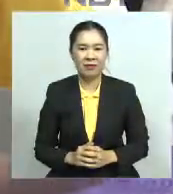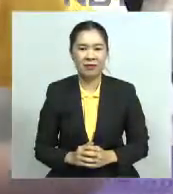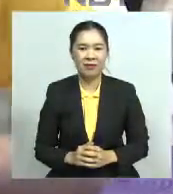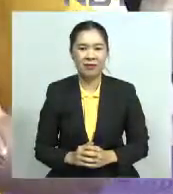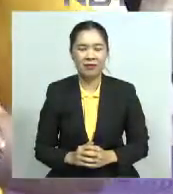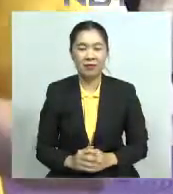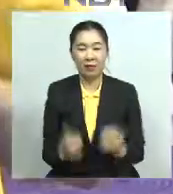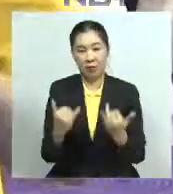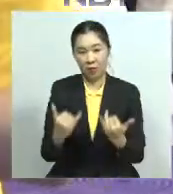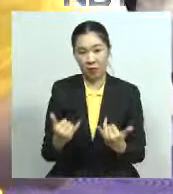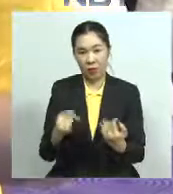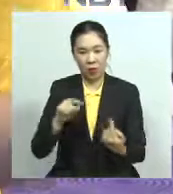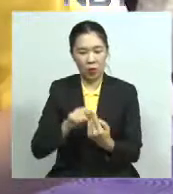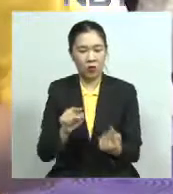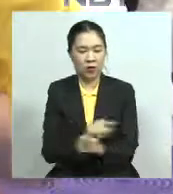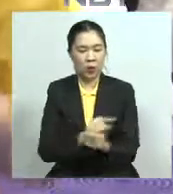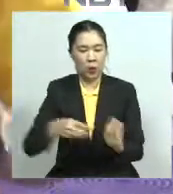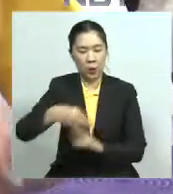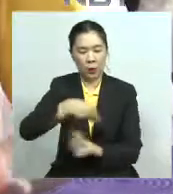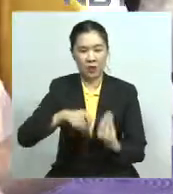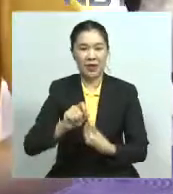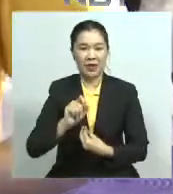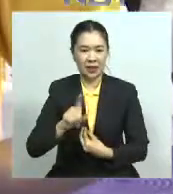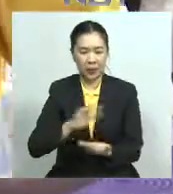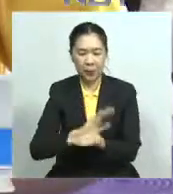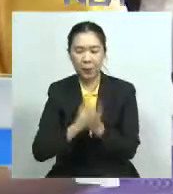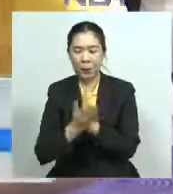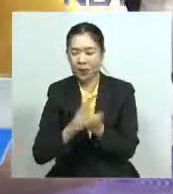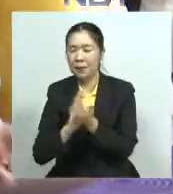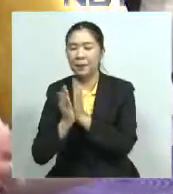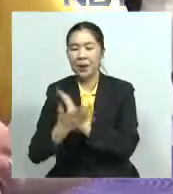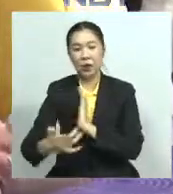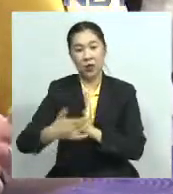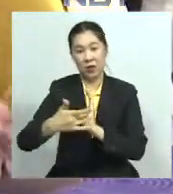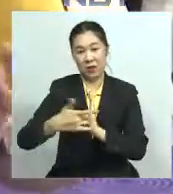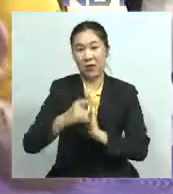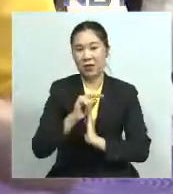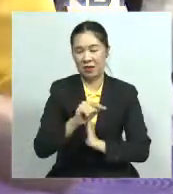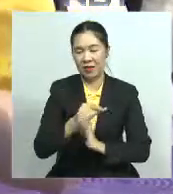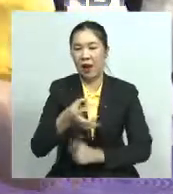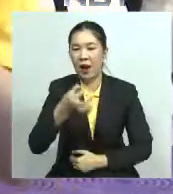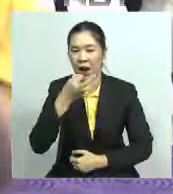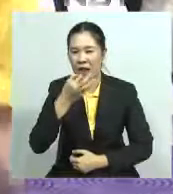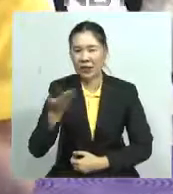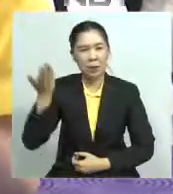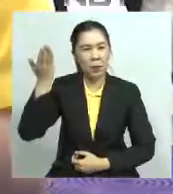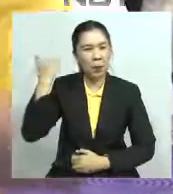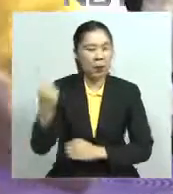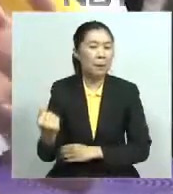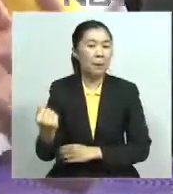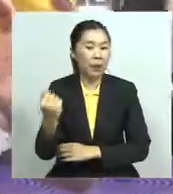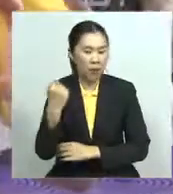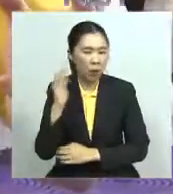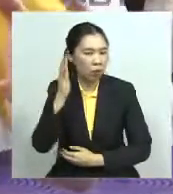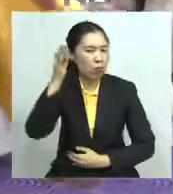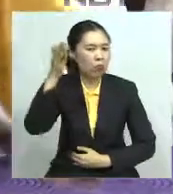ผู้ชมครับปัจจุบันภาวะสังคมและเศรษฐกิจที่เปลี่ยนแปลงไปนะครับจากเทคโนโลยีที่เข้ามาอาชีพที่เคยมั่นคงในอดีตในอนาค